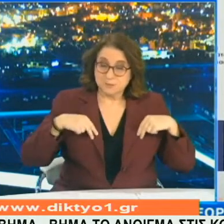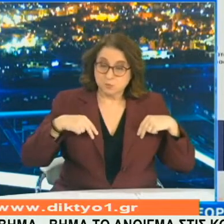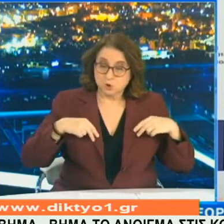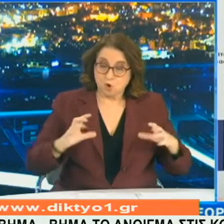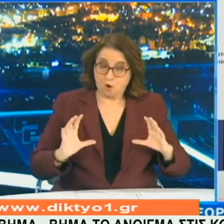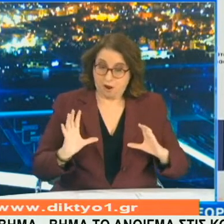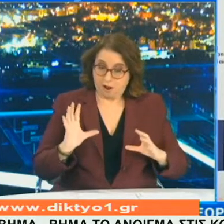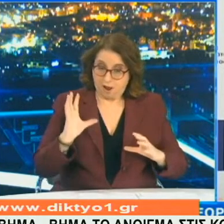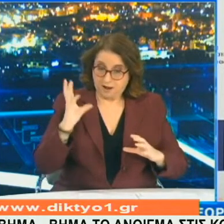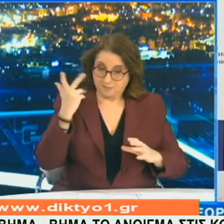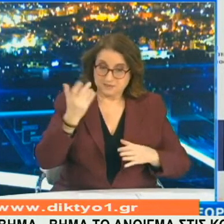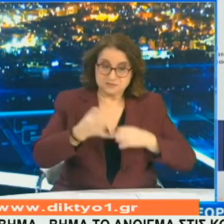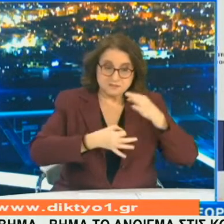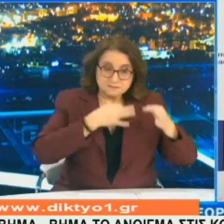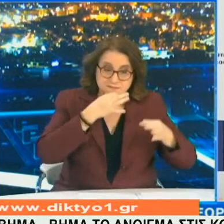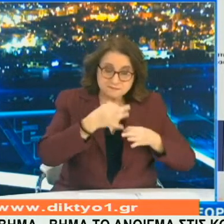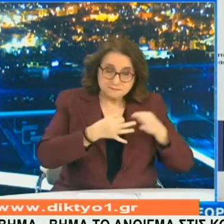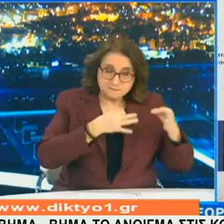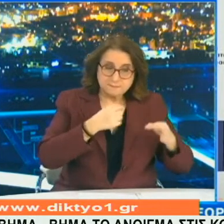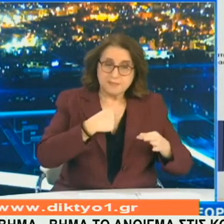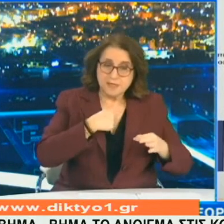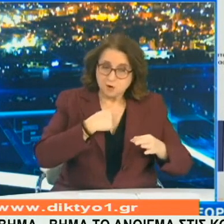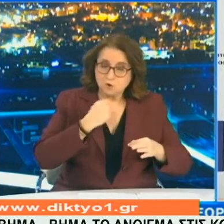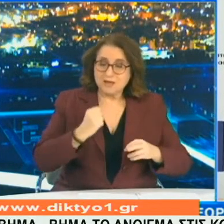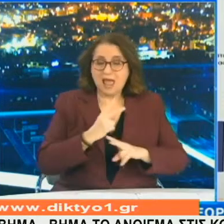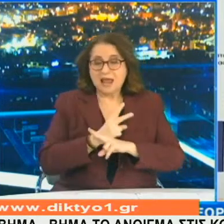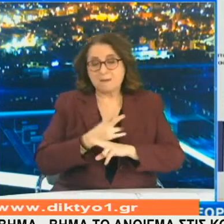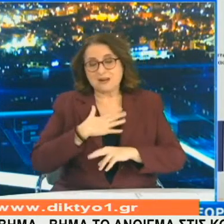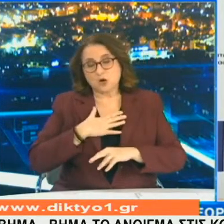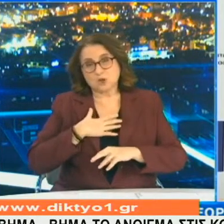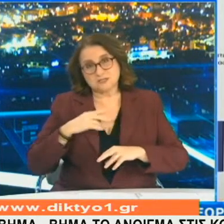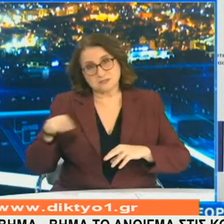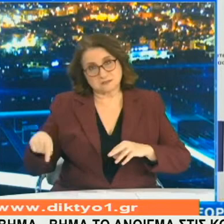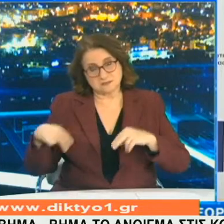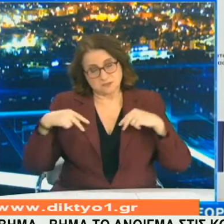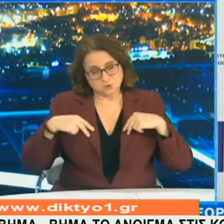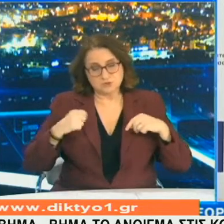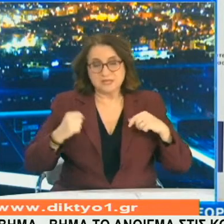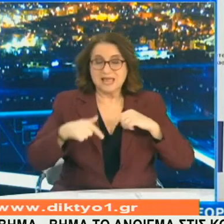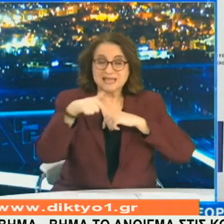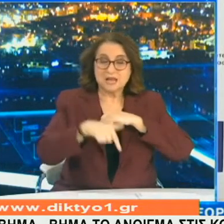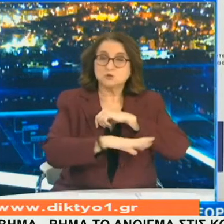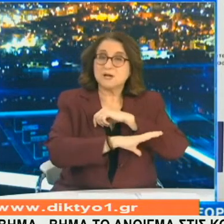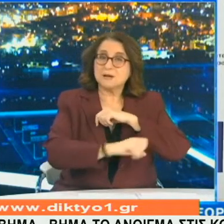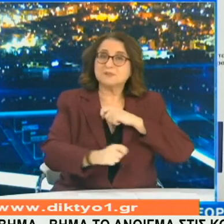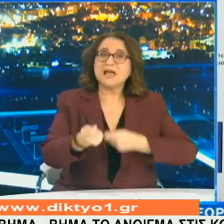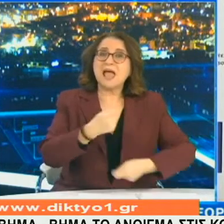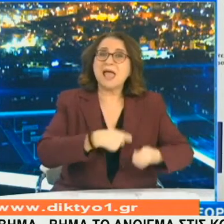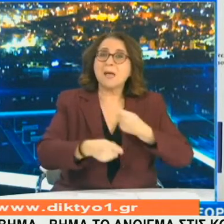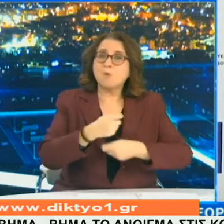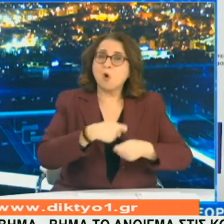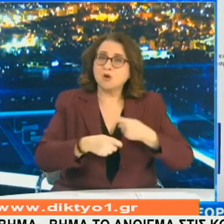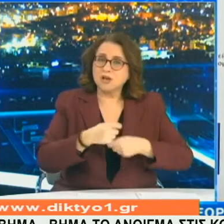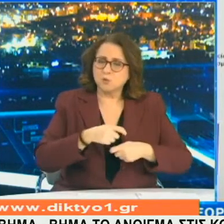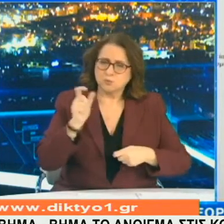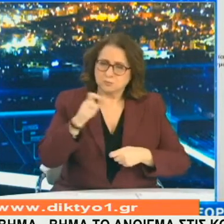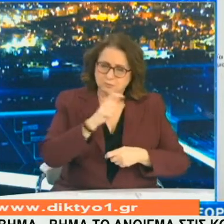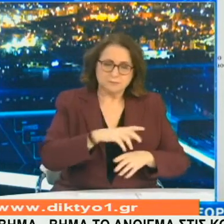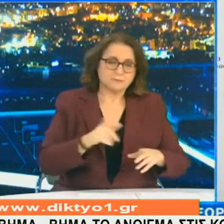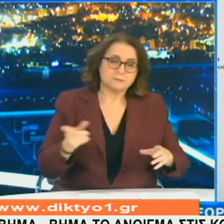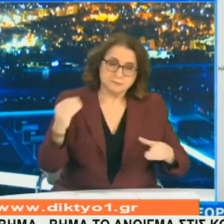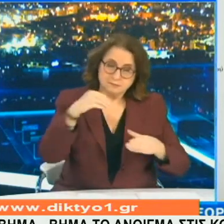εμένα και από τον αναπληρωτή μου τον κύριο Νικόλαο Παθανάση και από τον Γενικό Γραμματέα Εμπορίου και Καταναλωτού τον κύριο Παναγιώτη Σταμπολίδη,